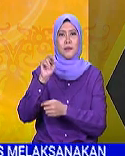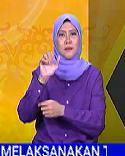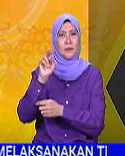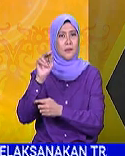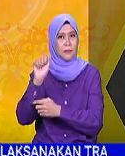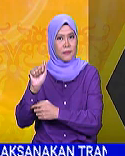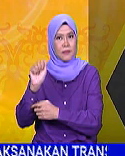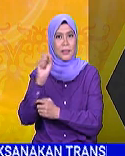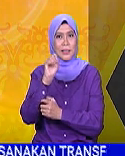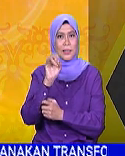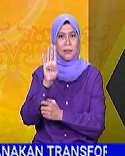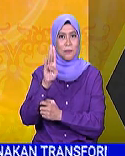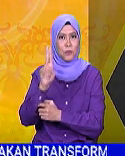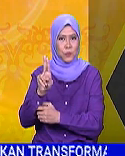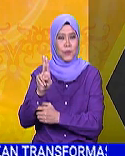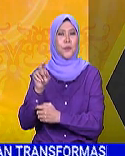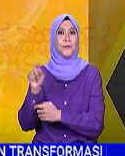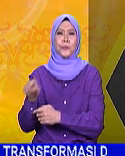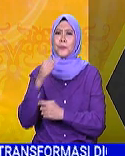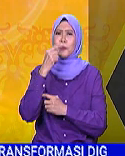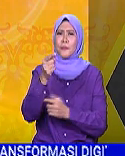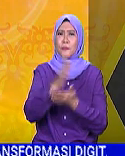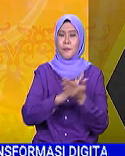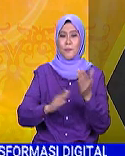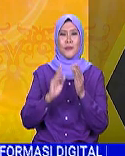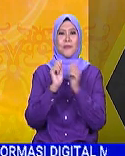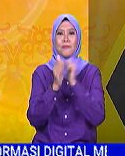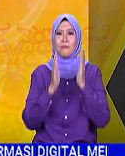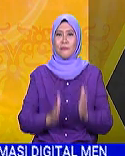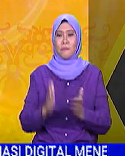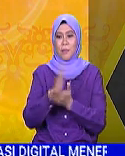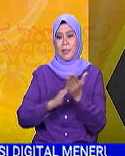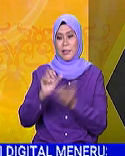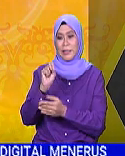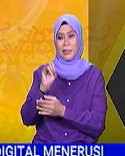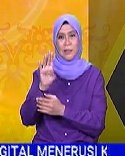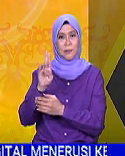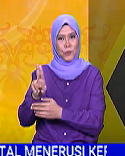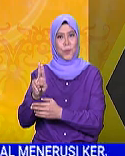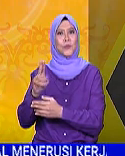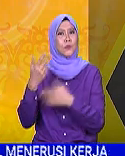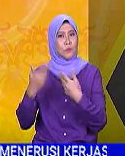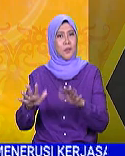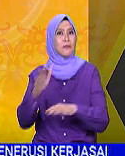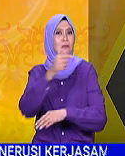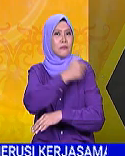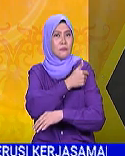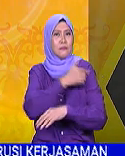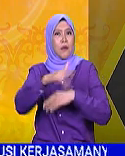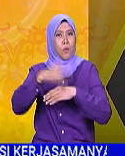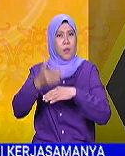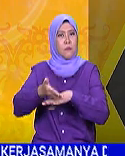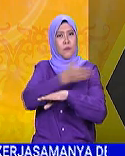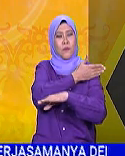jtbc bulldog doa-doa Rapai sebagian daripada atlet dari bagian sibuk sebenarnya telah mendapat suntikan vaksin lebih